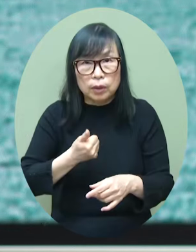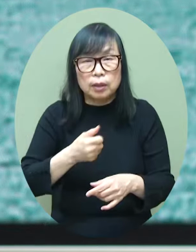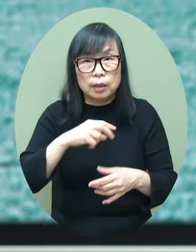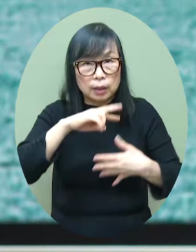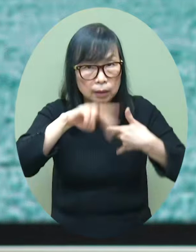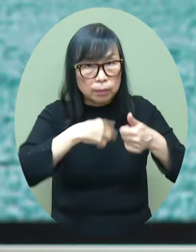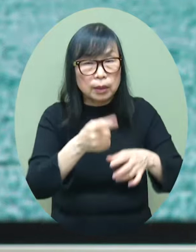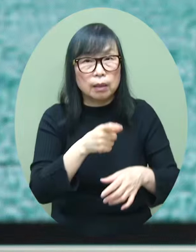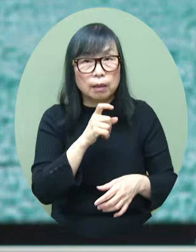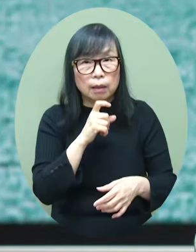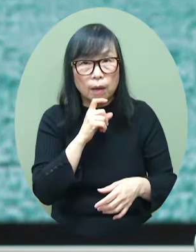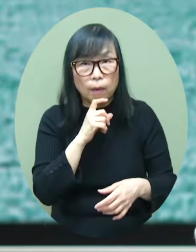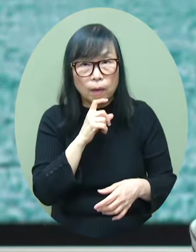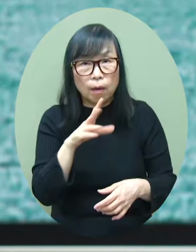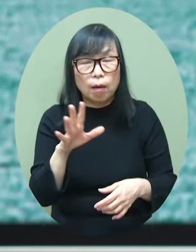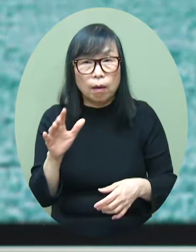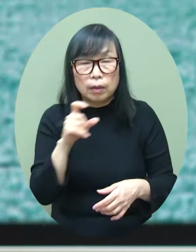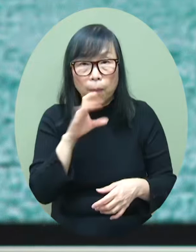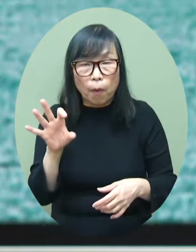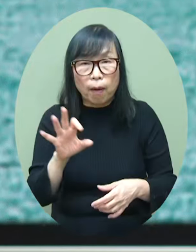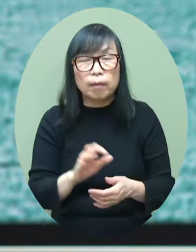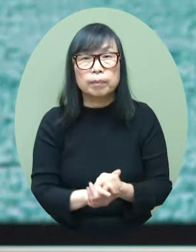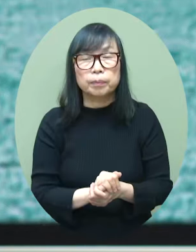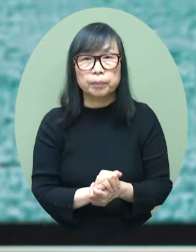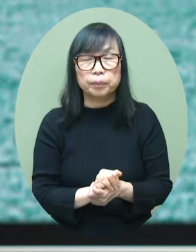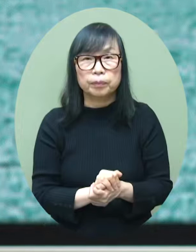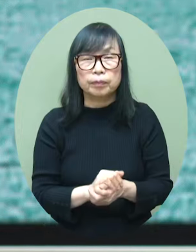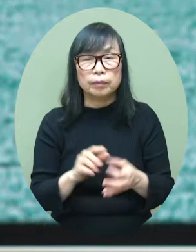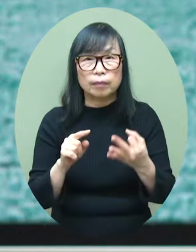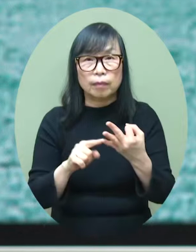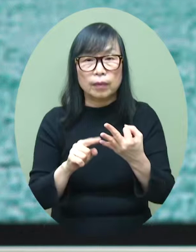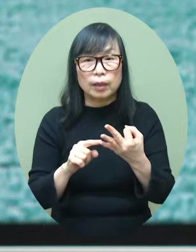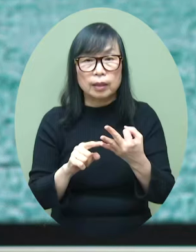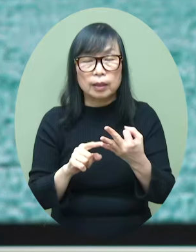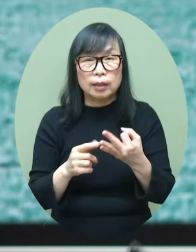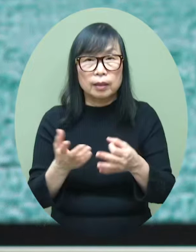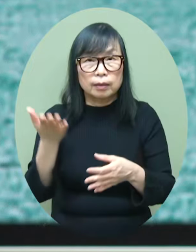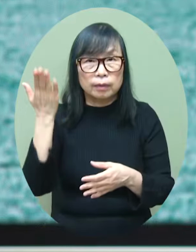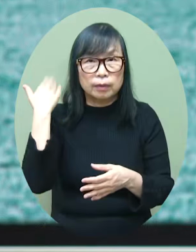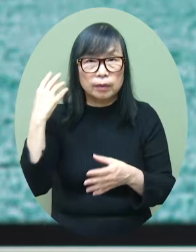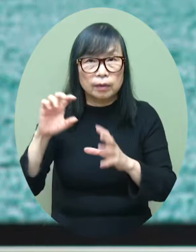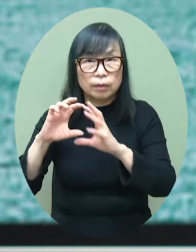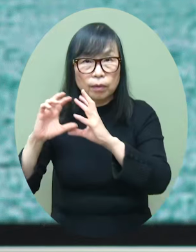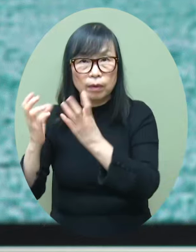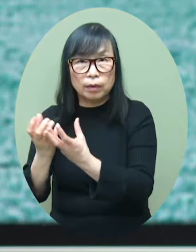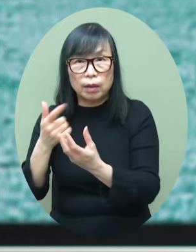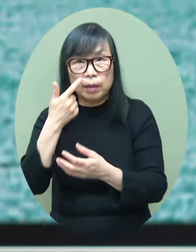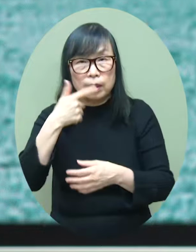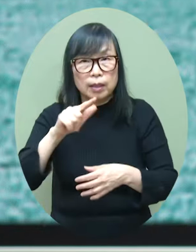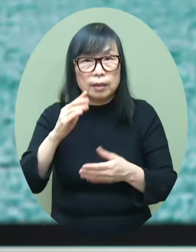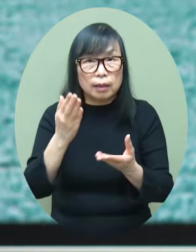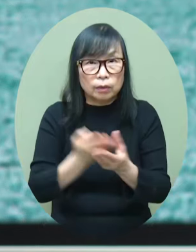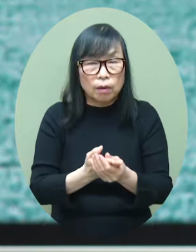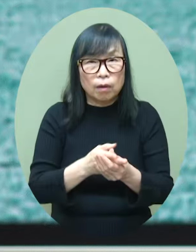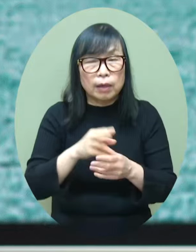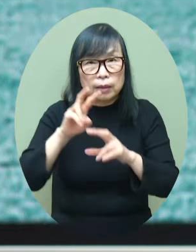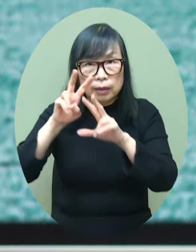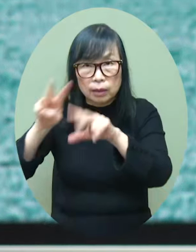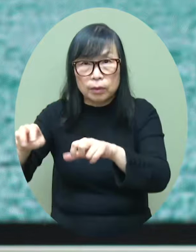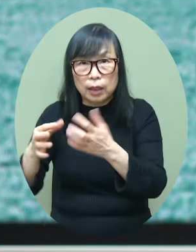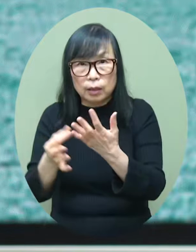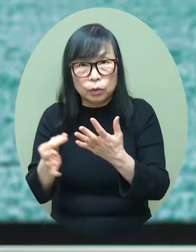嘅咧？即係有教職，因為教職員要檢疫啦。第三就係、是之前嗰啲群組有冇話啲新個案或者新調查進展咧？最